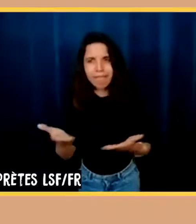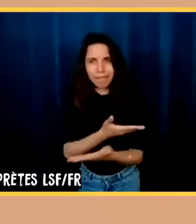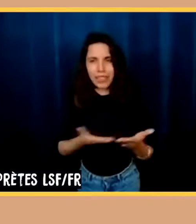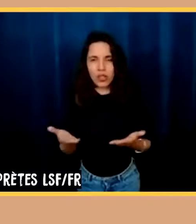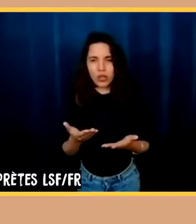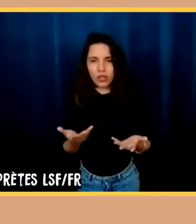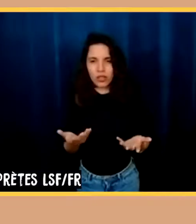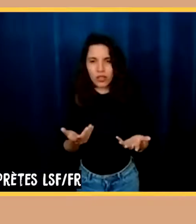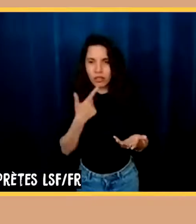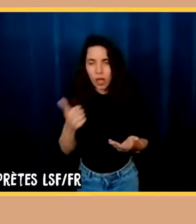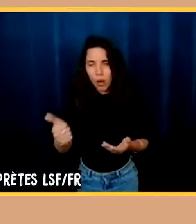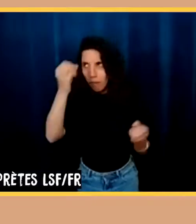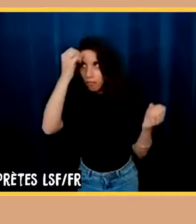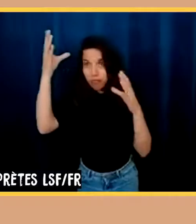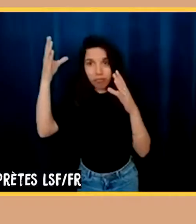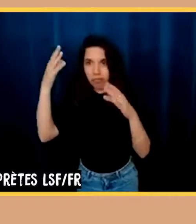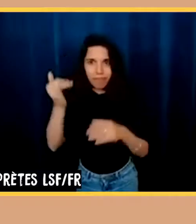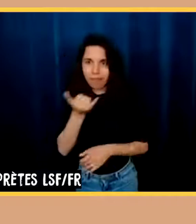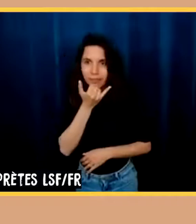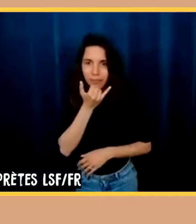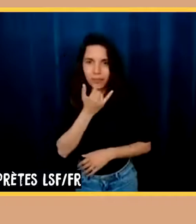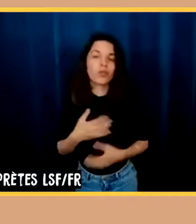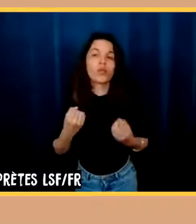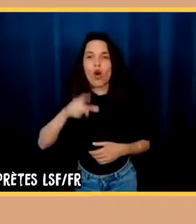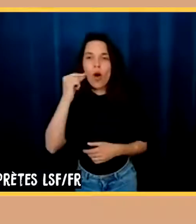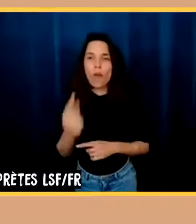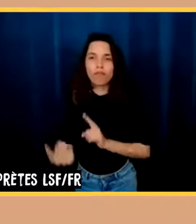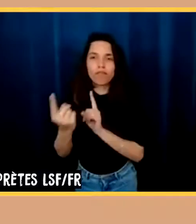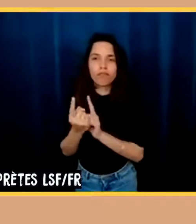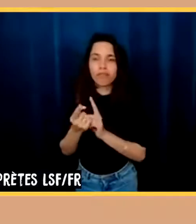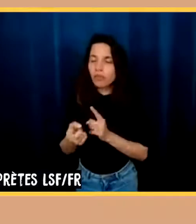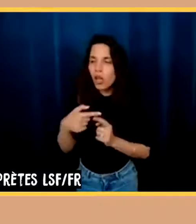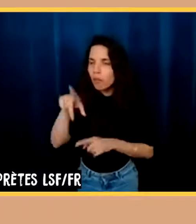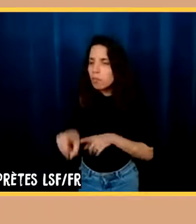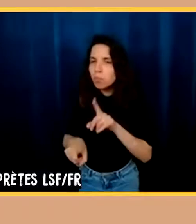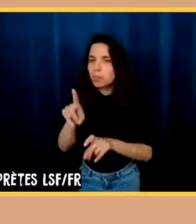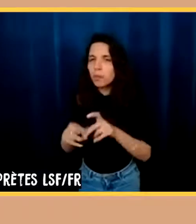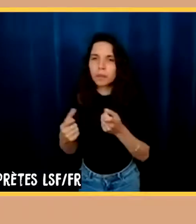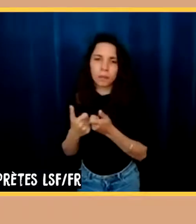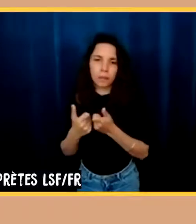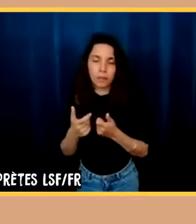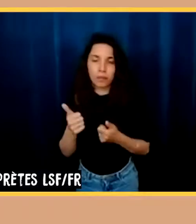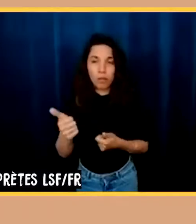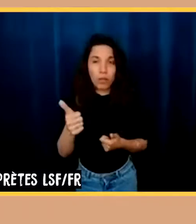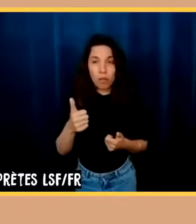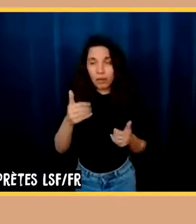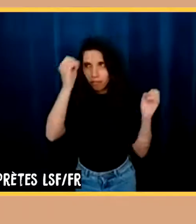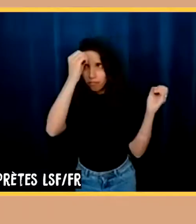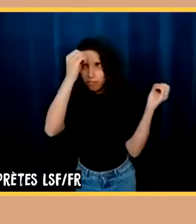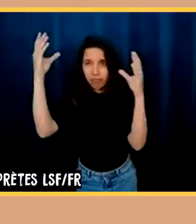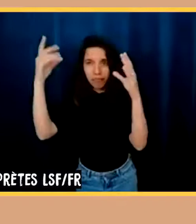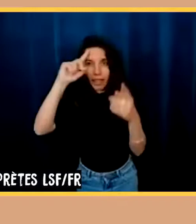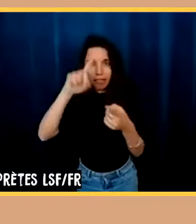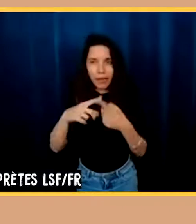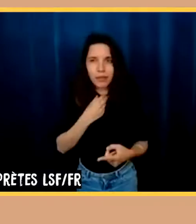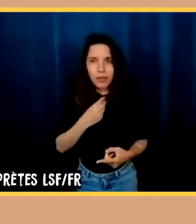ce qu'ils pensent être. C'est-à-dire que très souvent, quand on va recevoir les hommes, quand on prend le temps de les interroger, l'image qu'ils ont de la sexualité, c'est